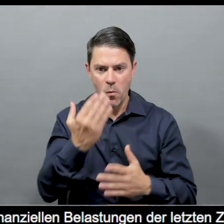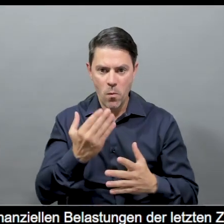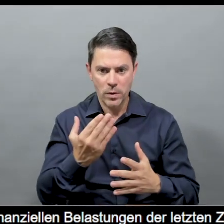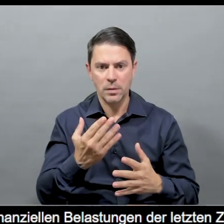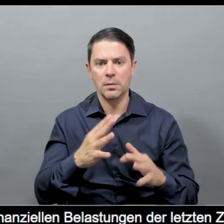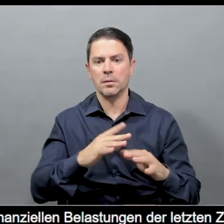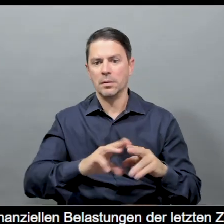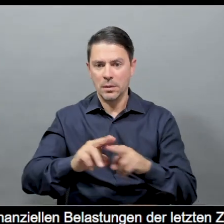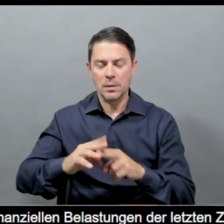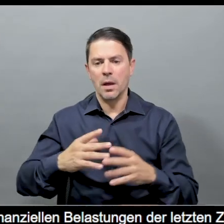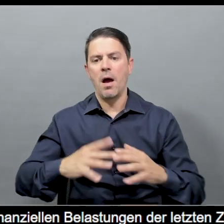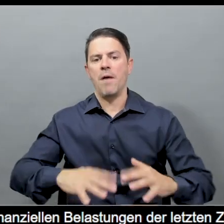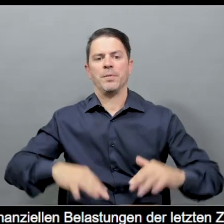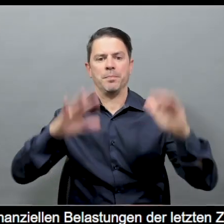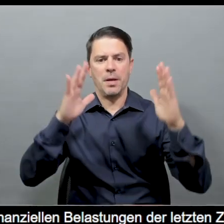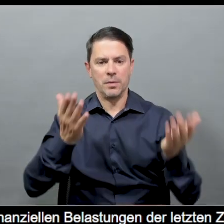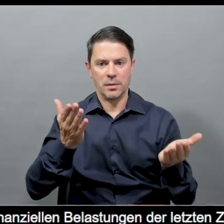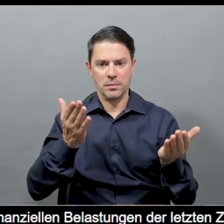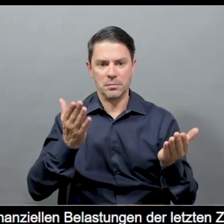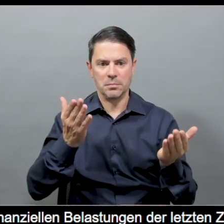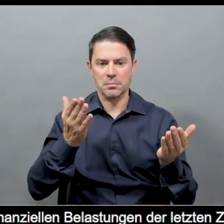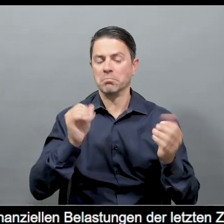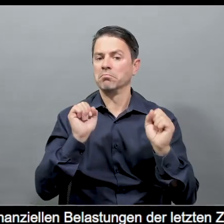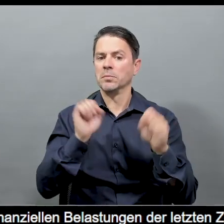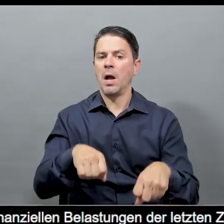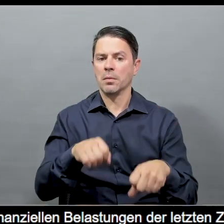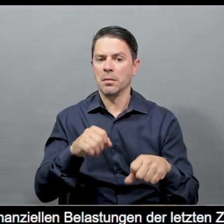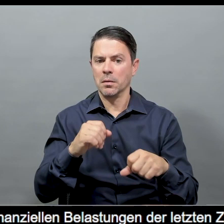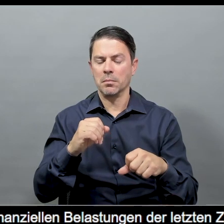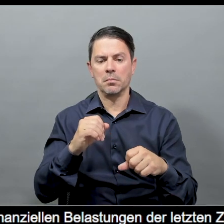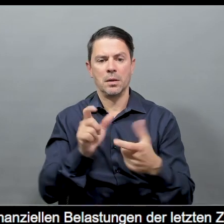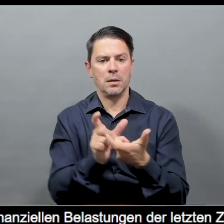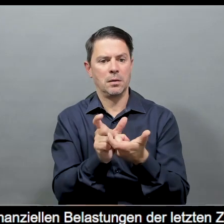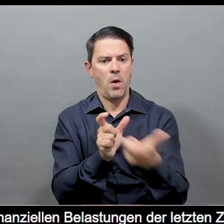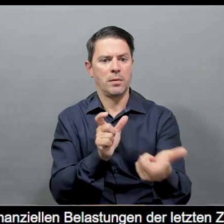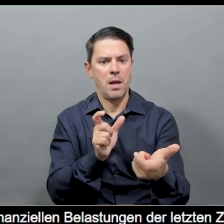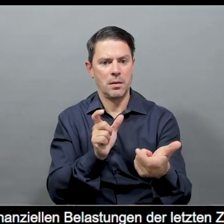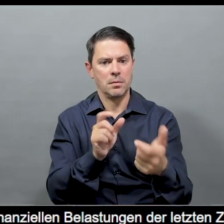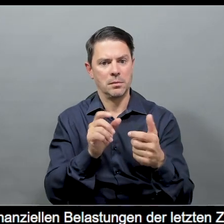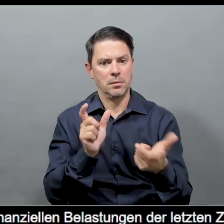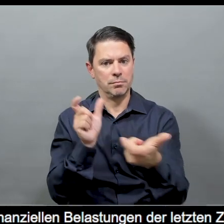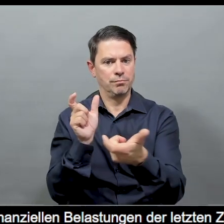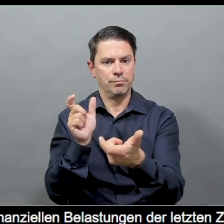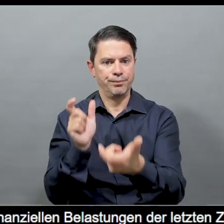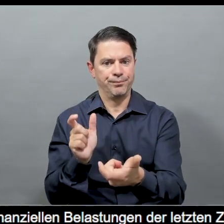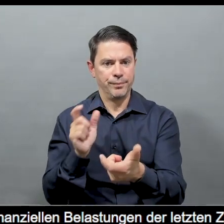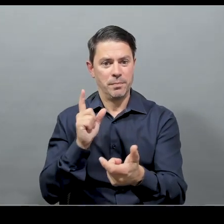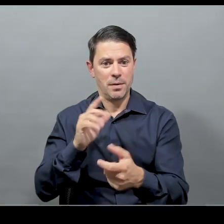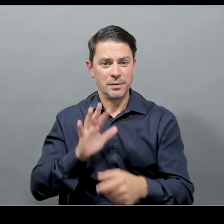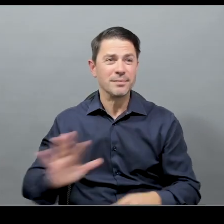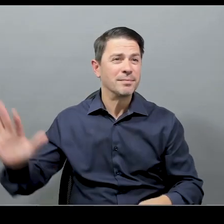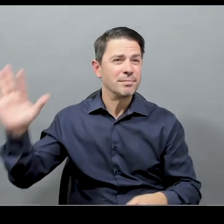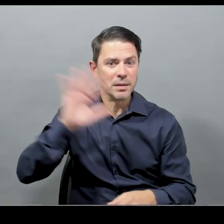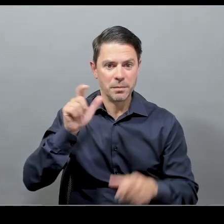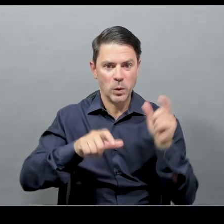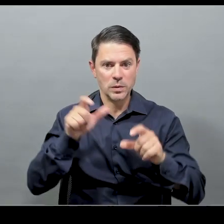in China ein Krankenhaus auf vier Wochen bauen, wenn Sie Container an Container hinstehen. Da können Sie aber so viele Leute nicht reinstecken. Da hängt alles miteinander zusammen. Darum wird das auch